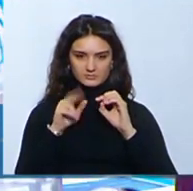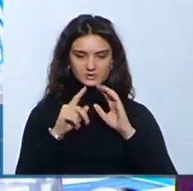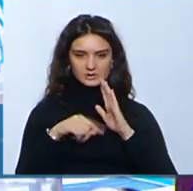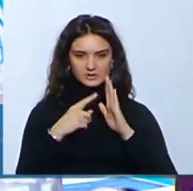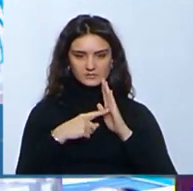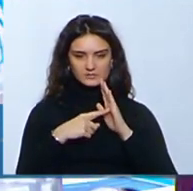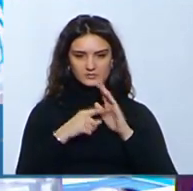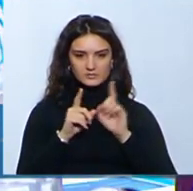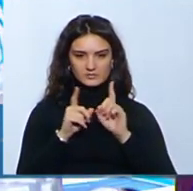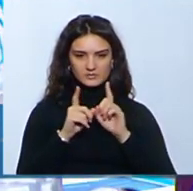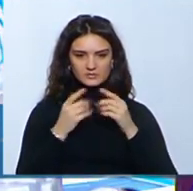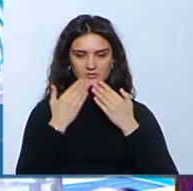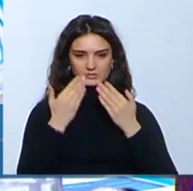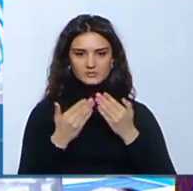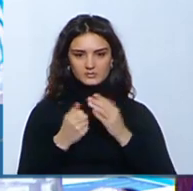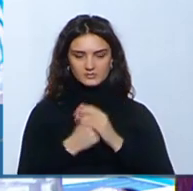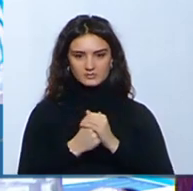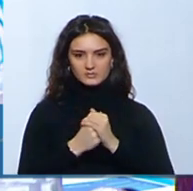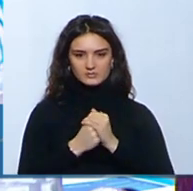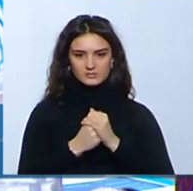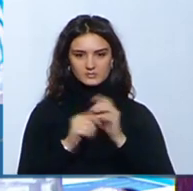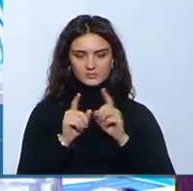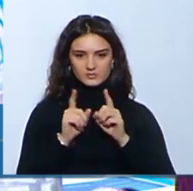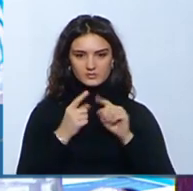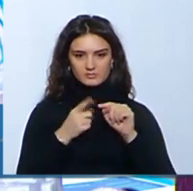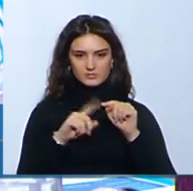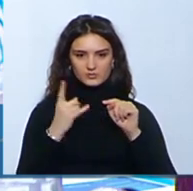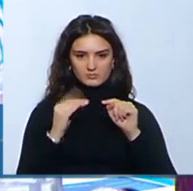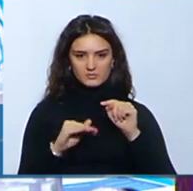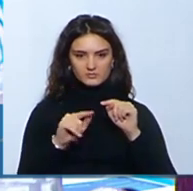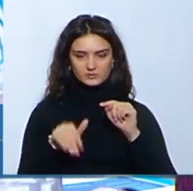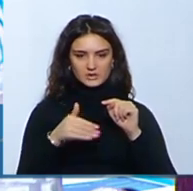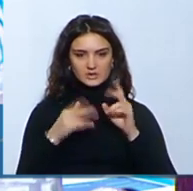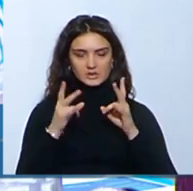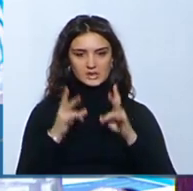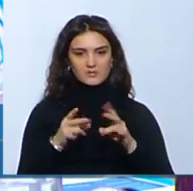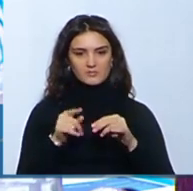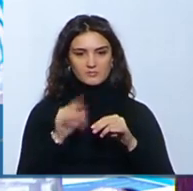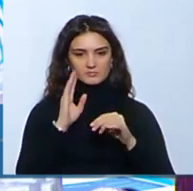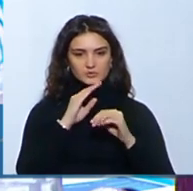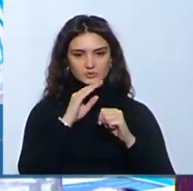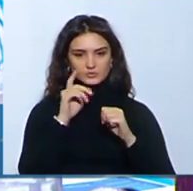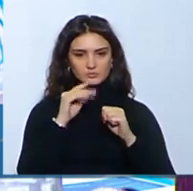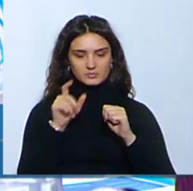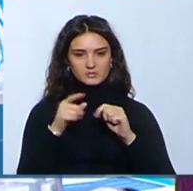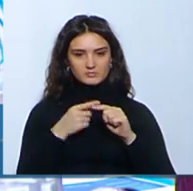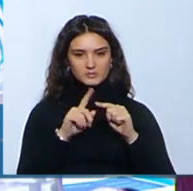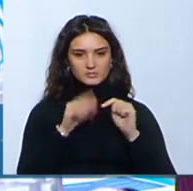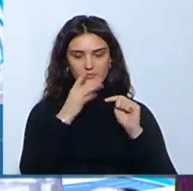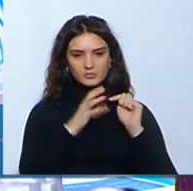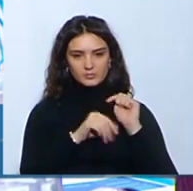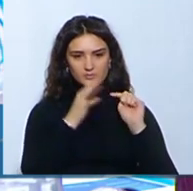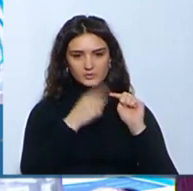კითხვას სვამს შემდეგნაირად. მიუხედავად იმისა, რომ ბავშვს ტრავმა არ ჰქონია, შობელმა უკანასკნელ